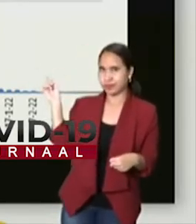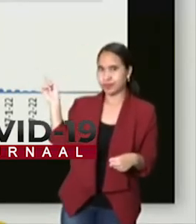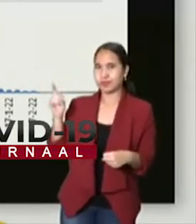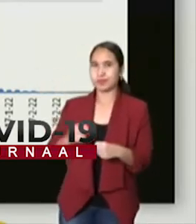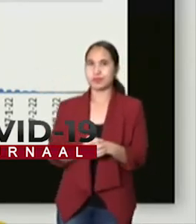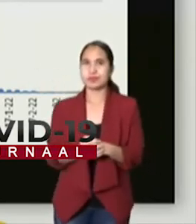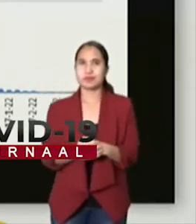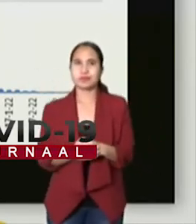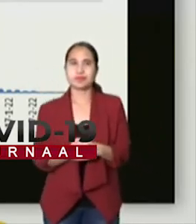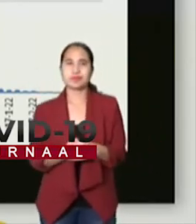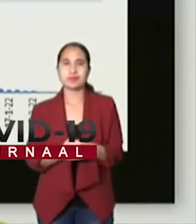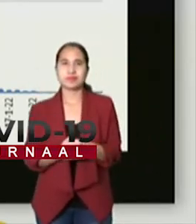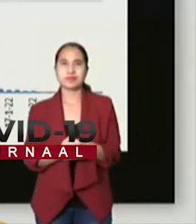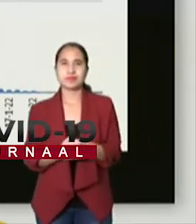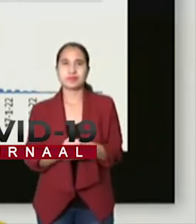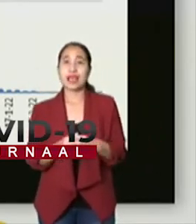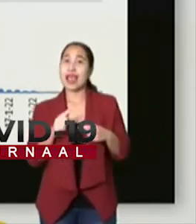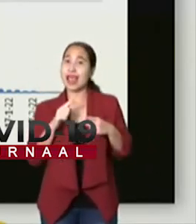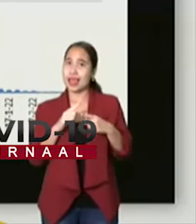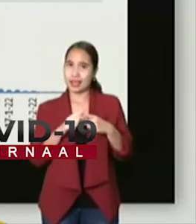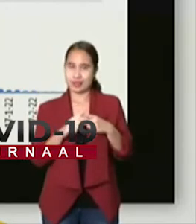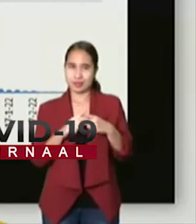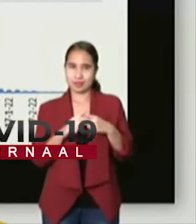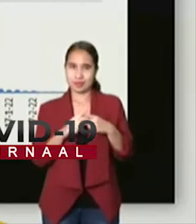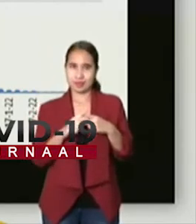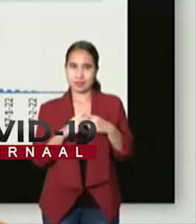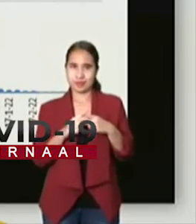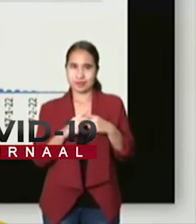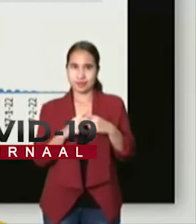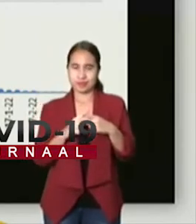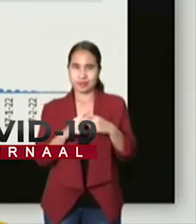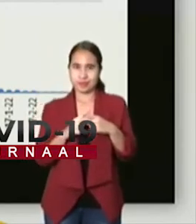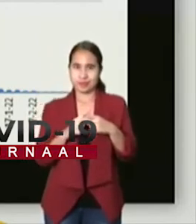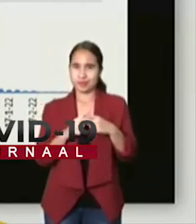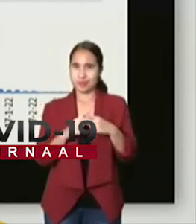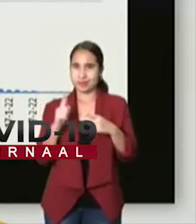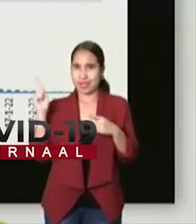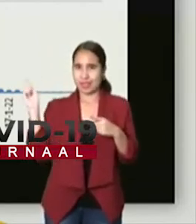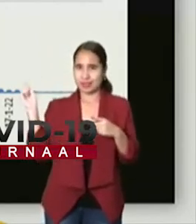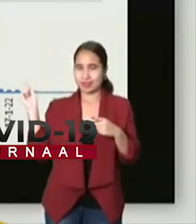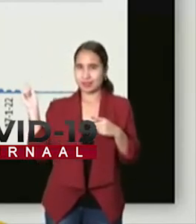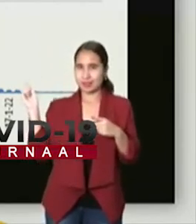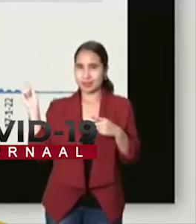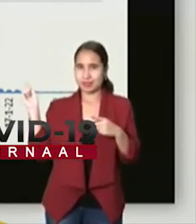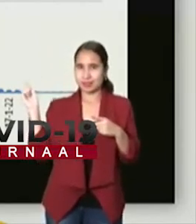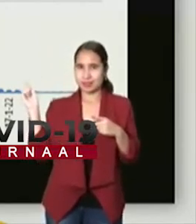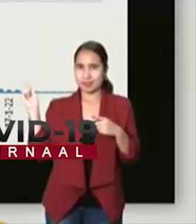gaan. En over dat stukje daarbij,